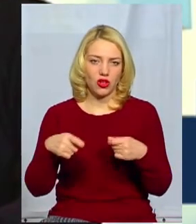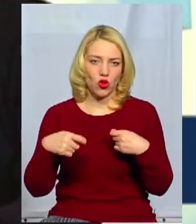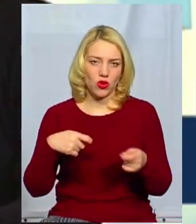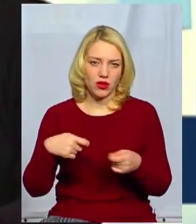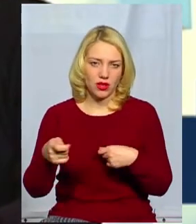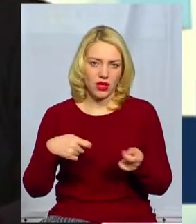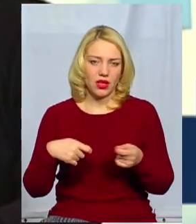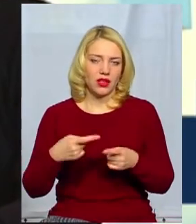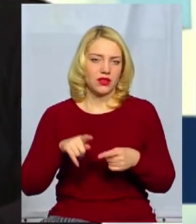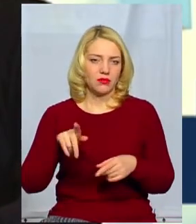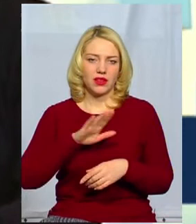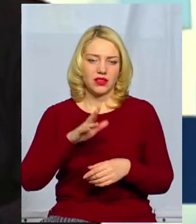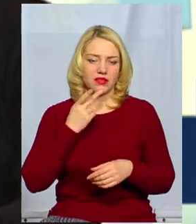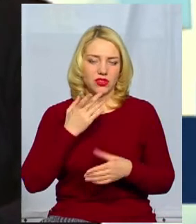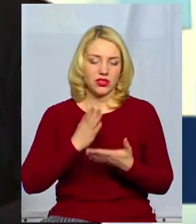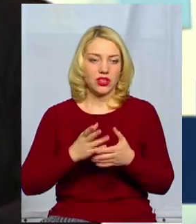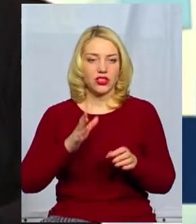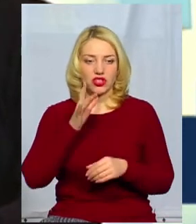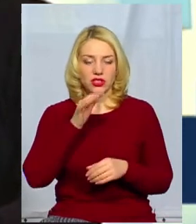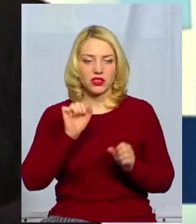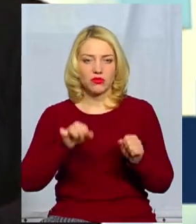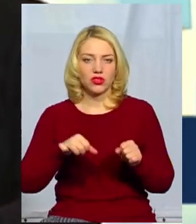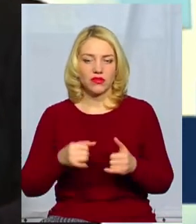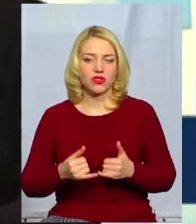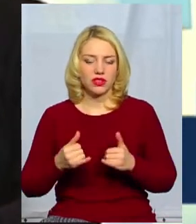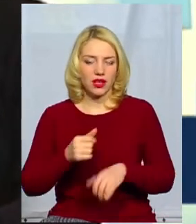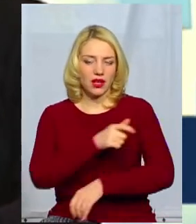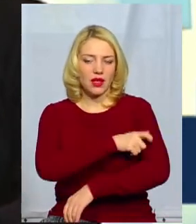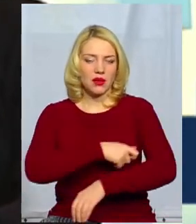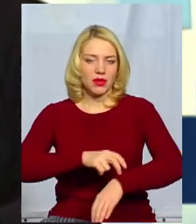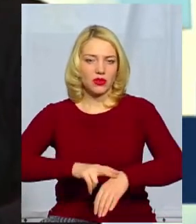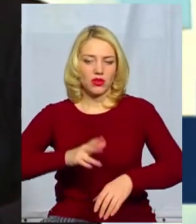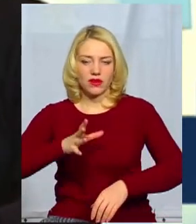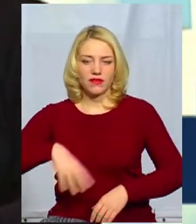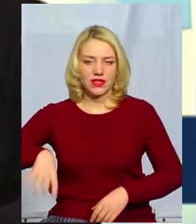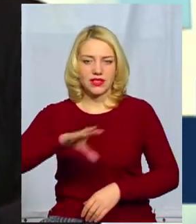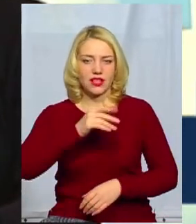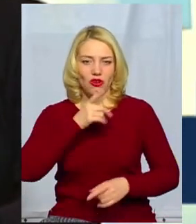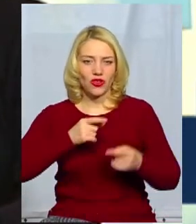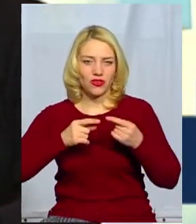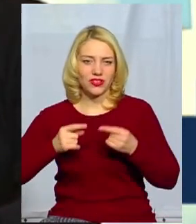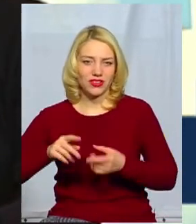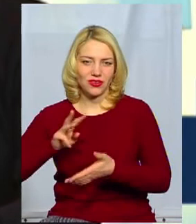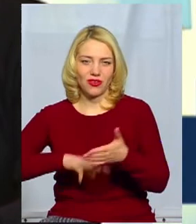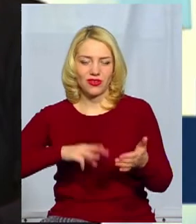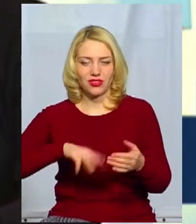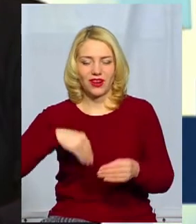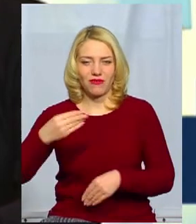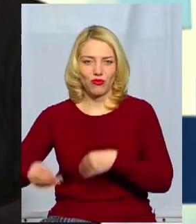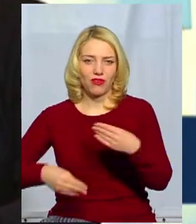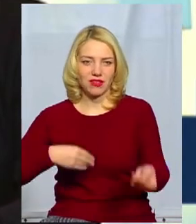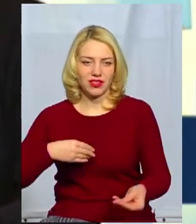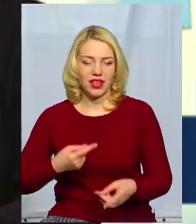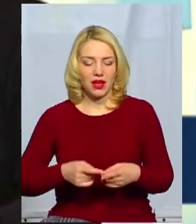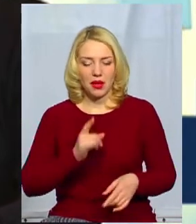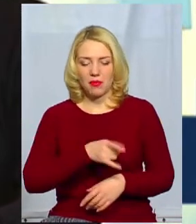територіях не завжди є час і можливість для патрульних всіх одночасно оштрафувати. Ну,